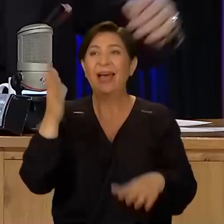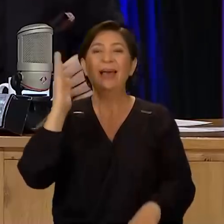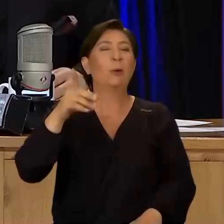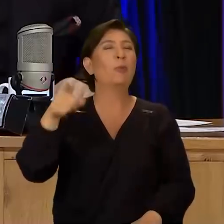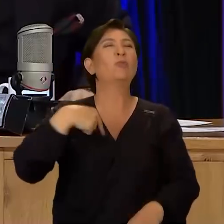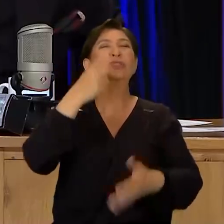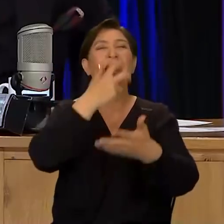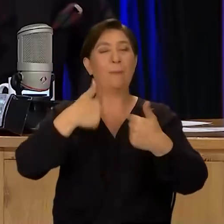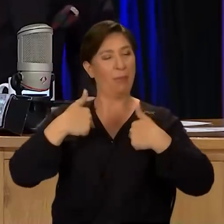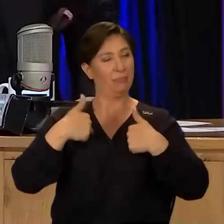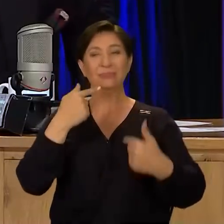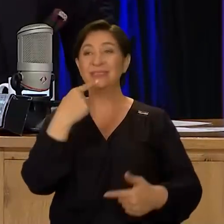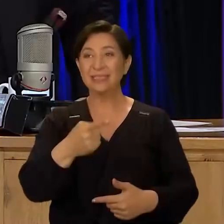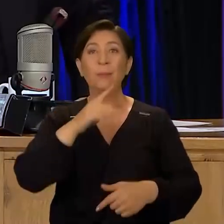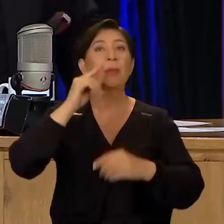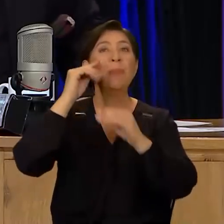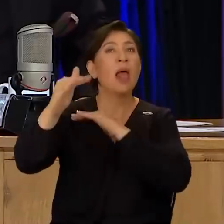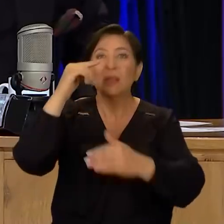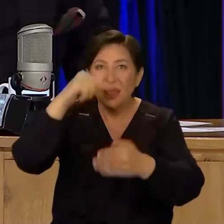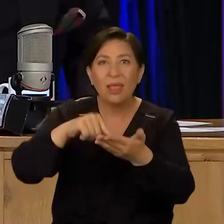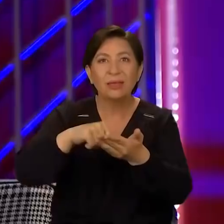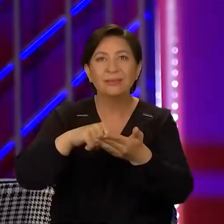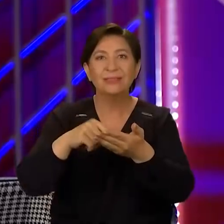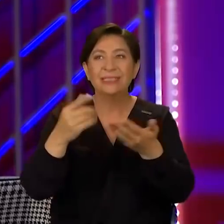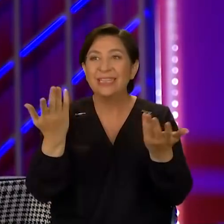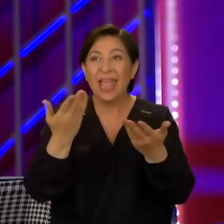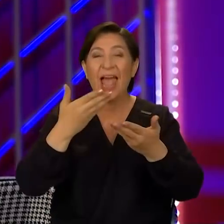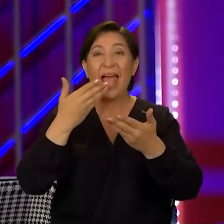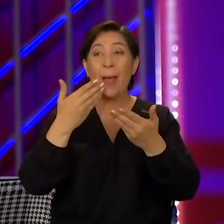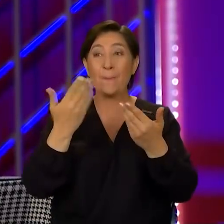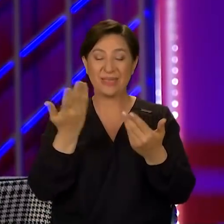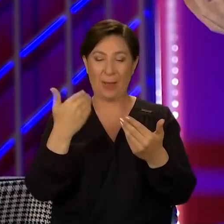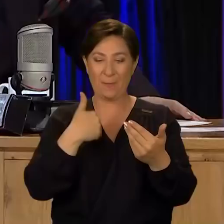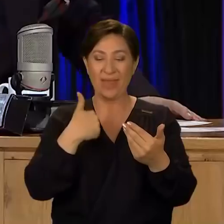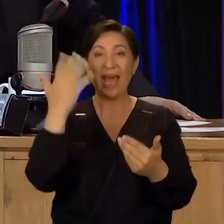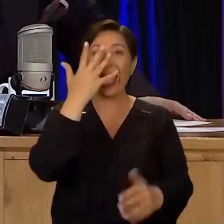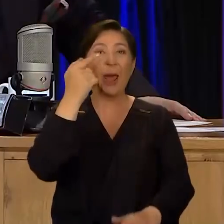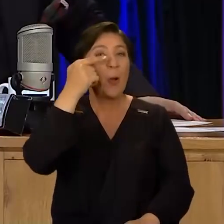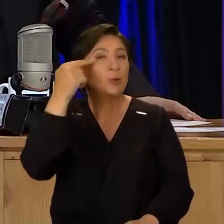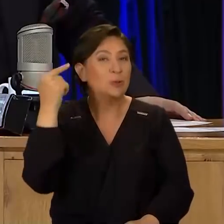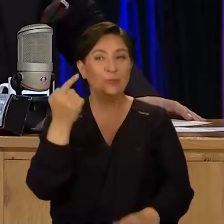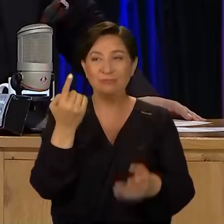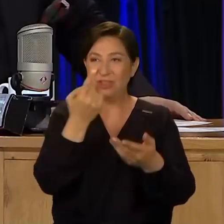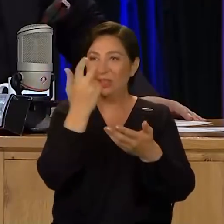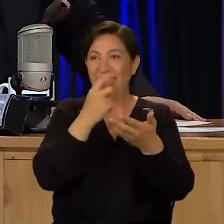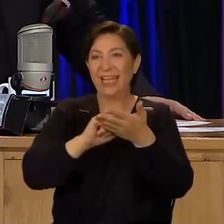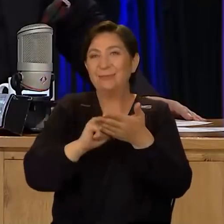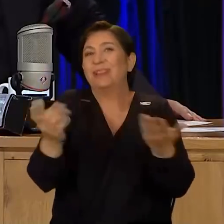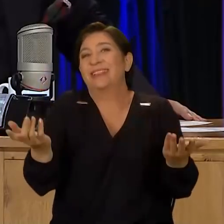bütün bu şarkılar bana yazıldı filan desem millet inanabilir. Çünkü yani tarif etmiyor. Mesela bana kara gözlüm filan diye bir şey yapmadım